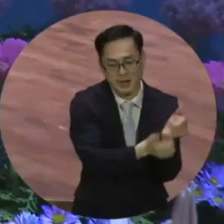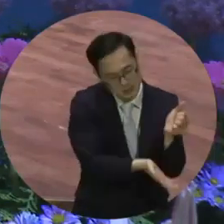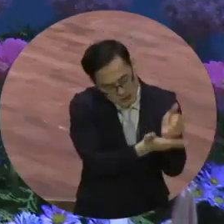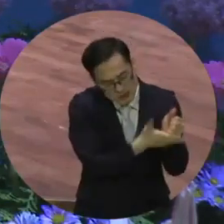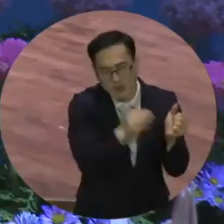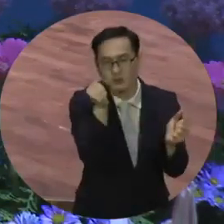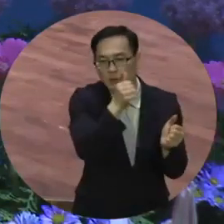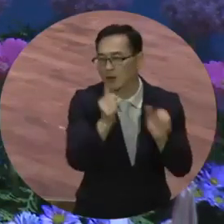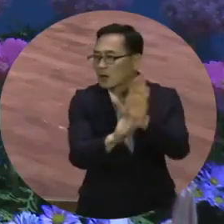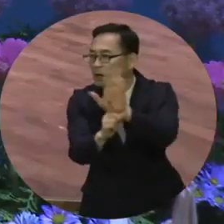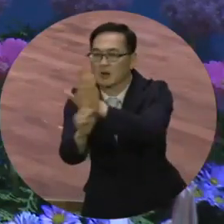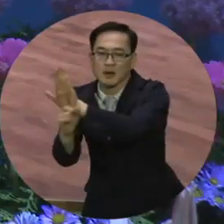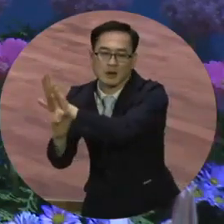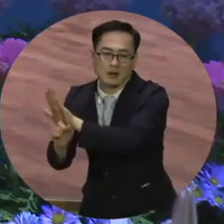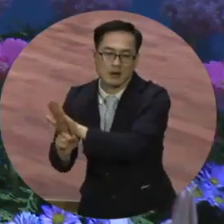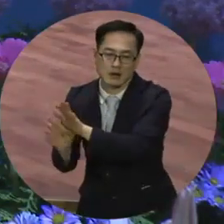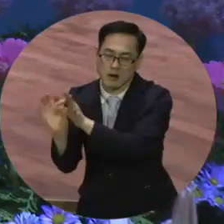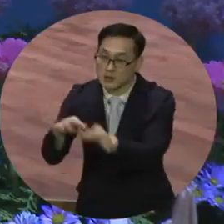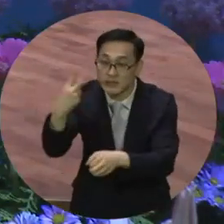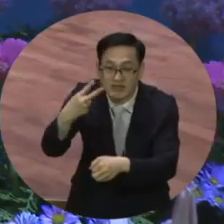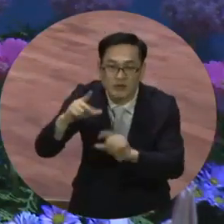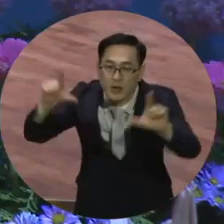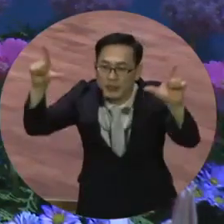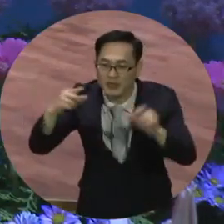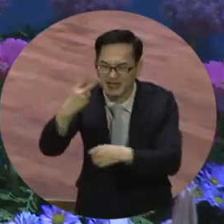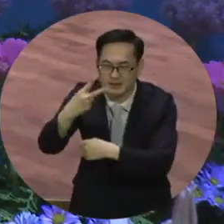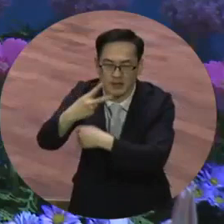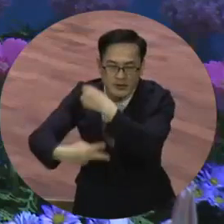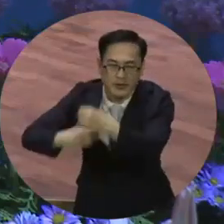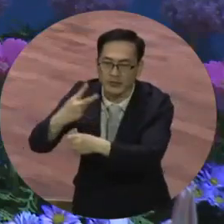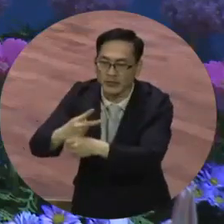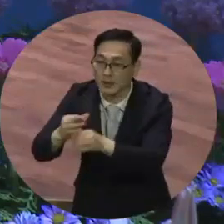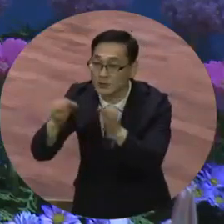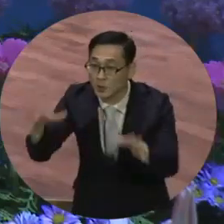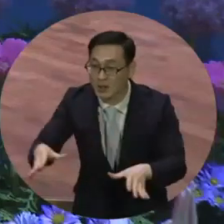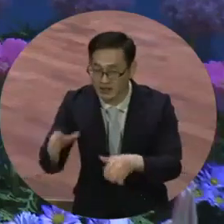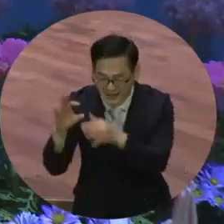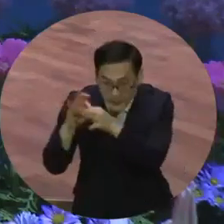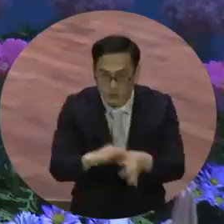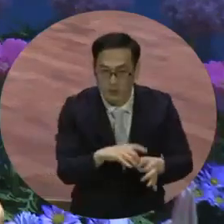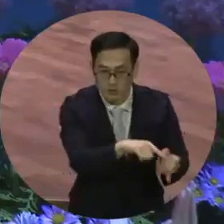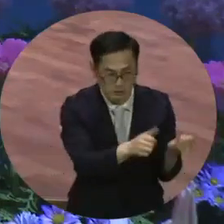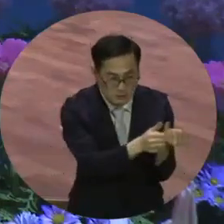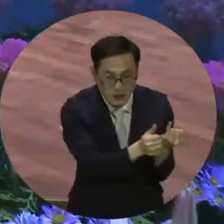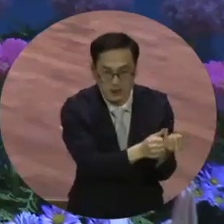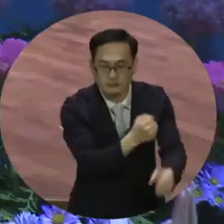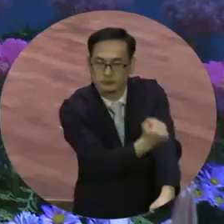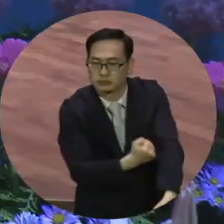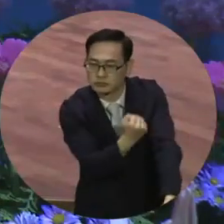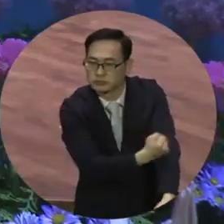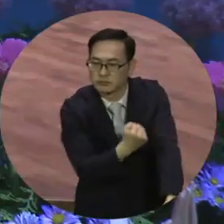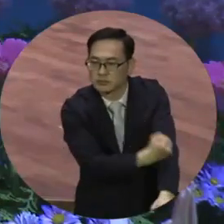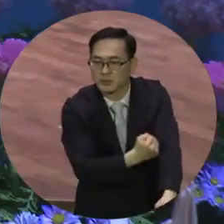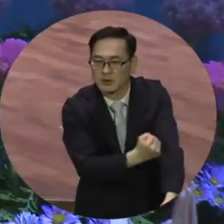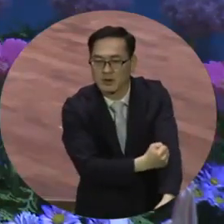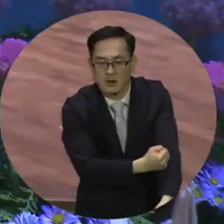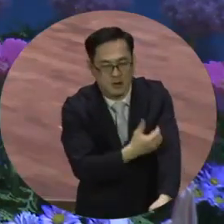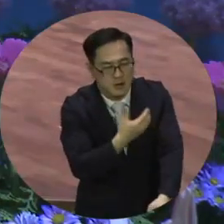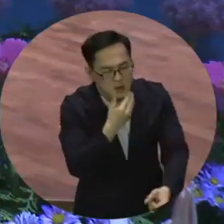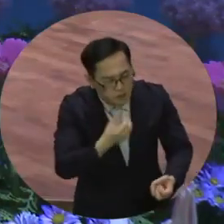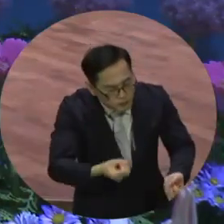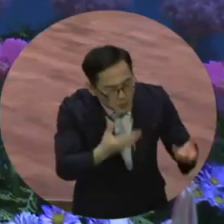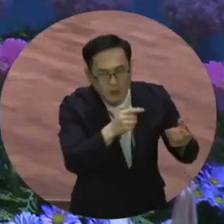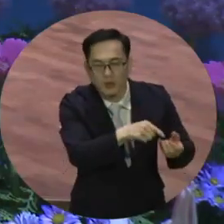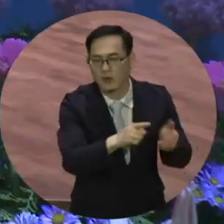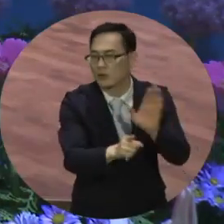이걸 헌신한 것에 대해서, 아이고, 간 지가 2000년 됐는데 지금까지의 부스가 올라. 절대